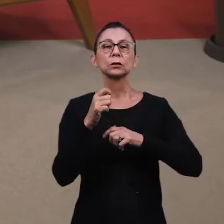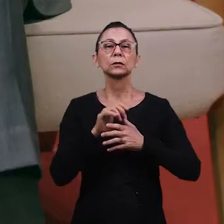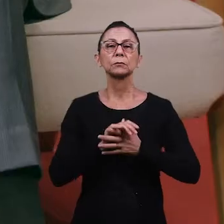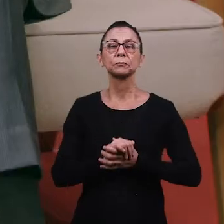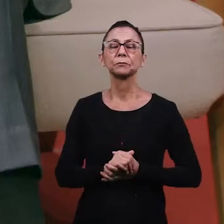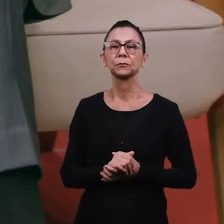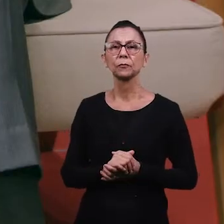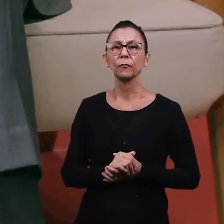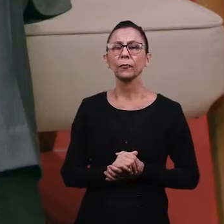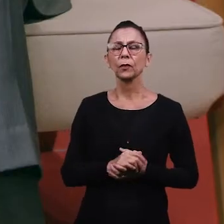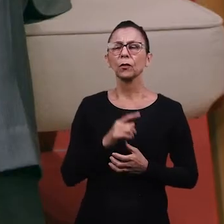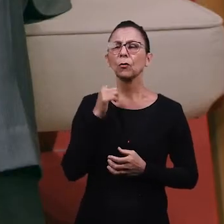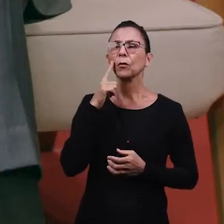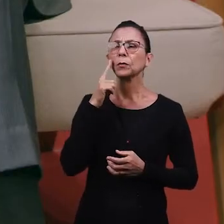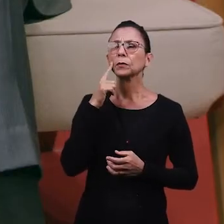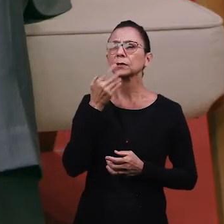expliquer